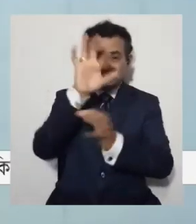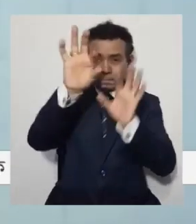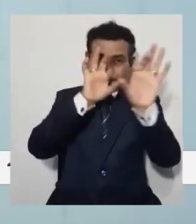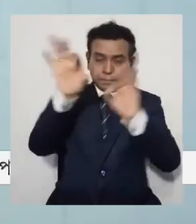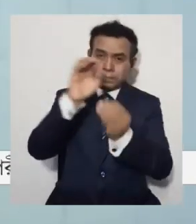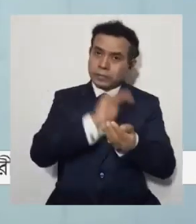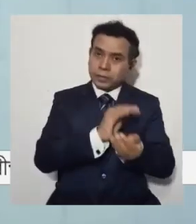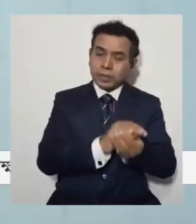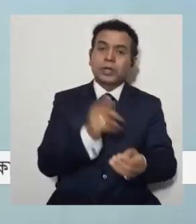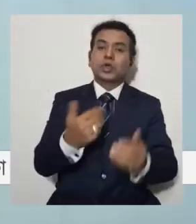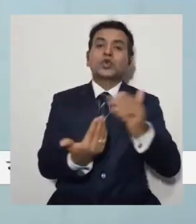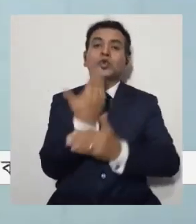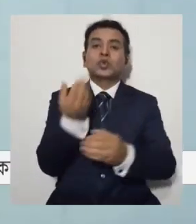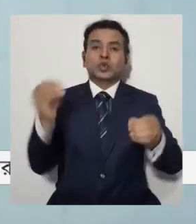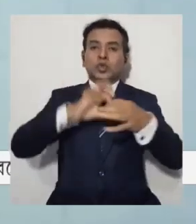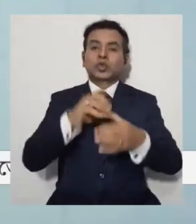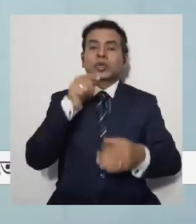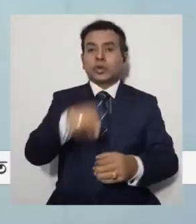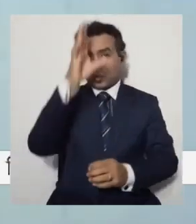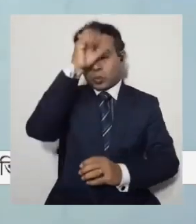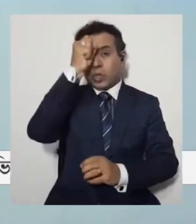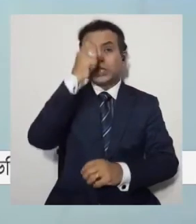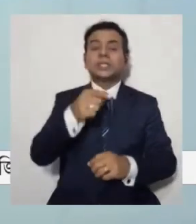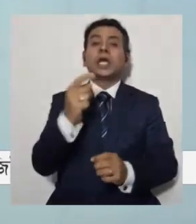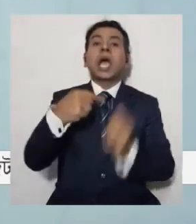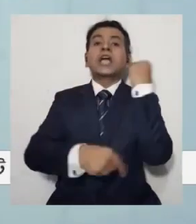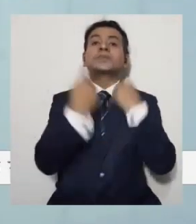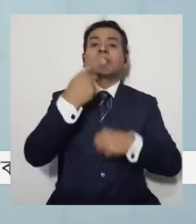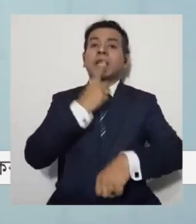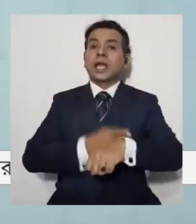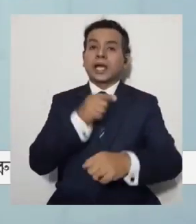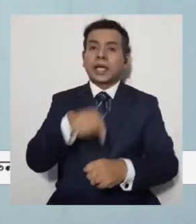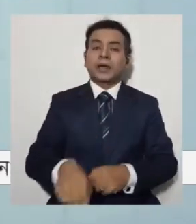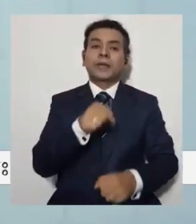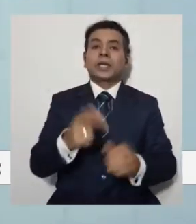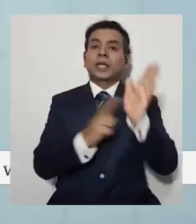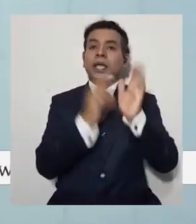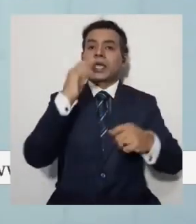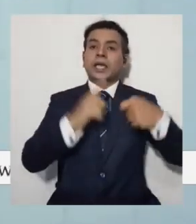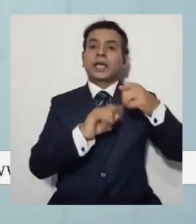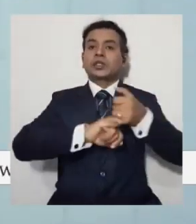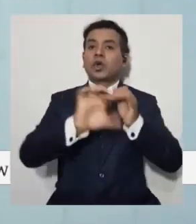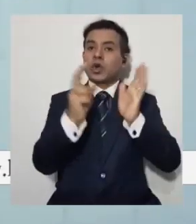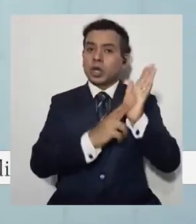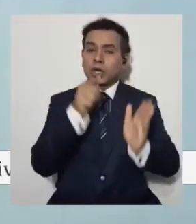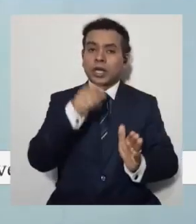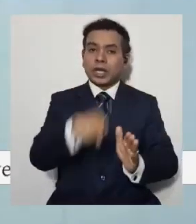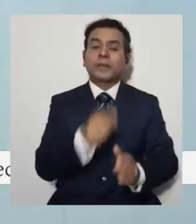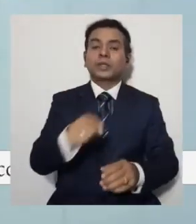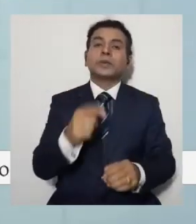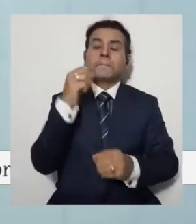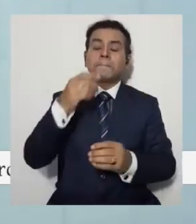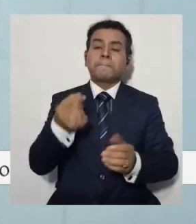ঢাকা, নিপসম, ন্যাশনাল ইনস্টিটিউট অফ প্রিভেন্টিভ অ্যান্ড সোশ্যাল মেডিসিন এবং স্যার সলিমুল্লাহ মেডিকেল কলেজ। এই তিনটা নিয়ে